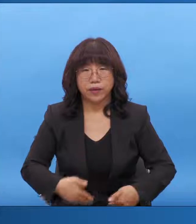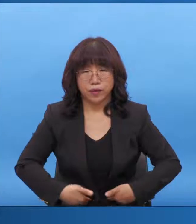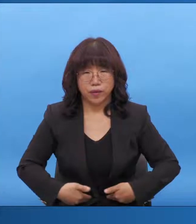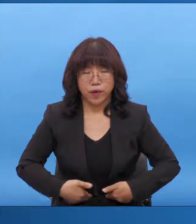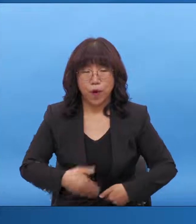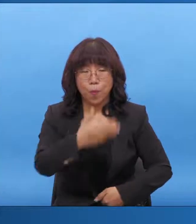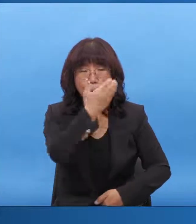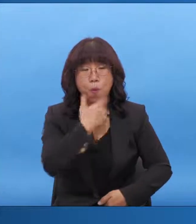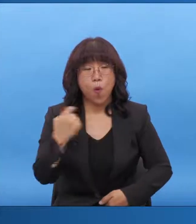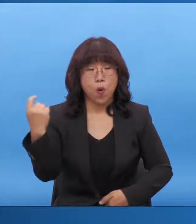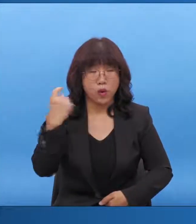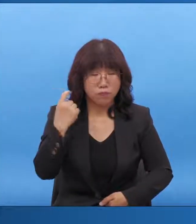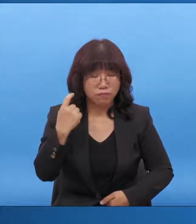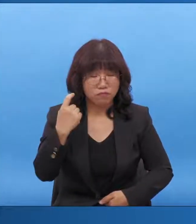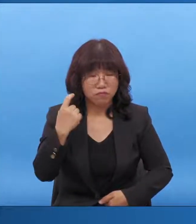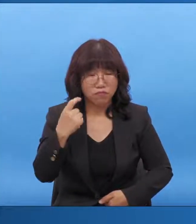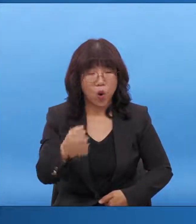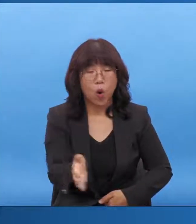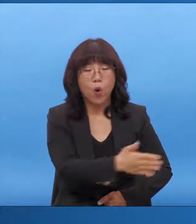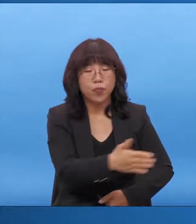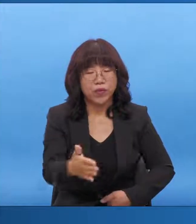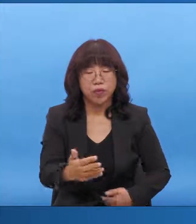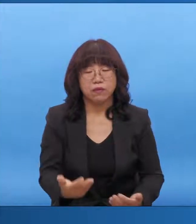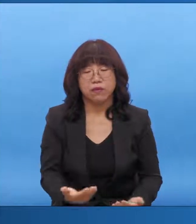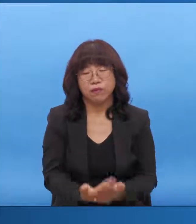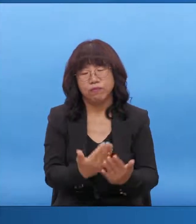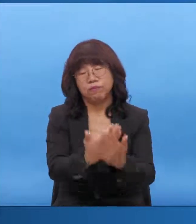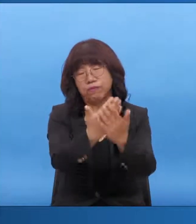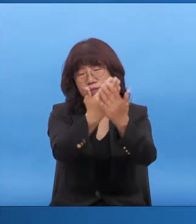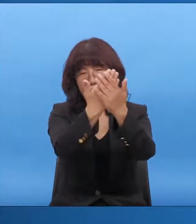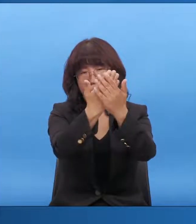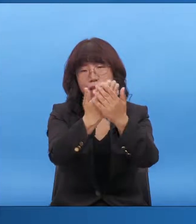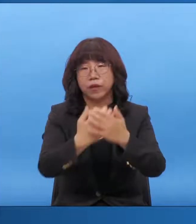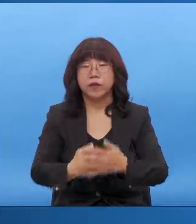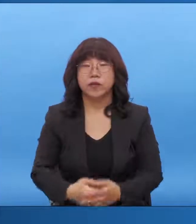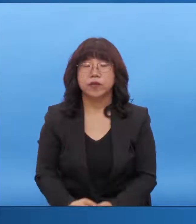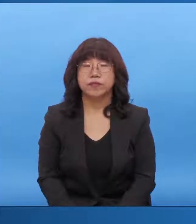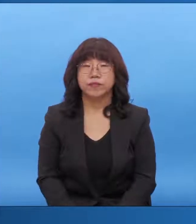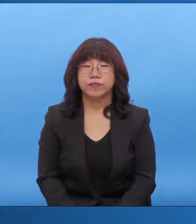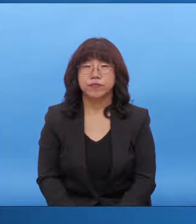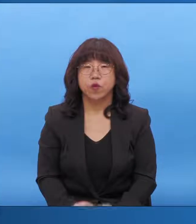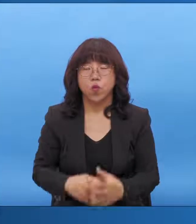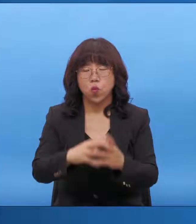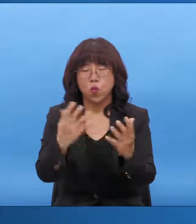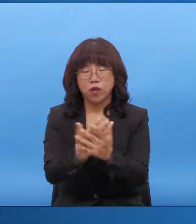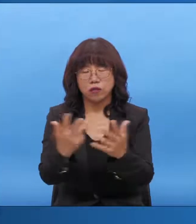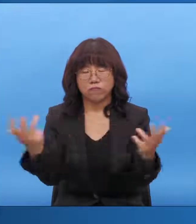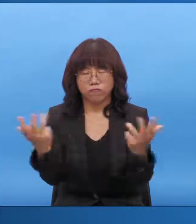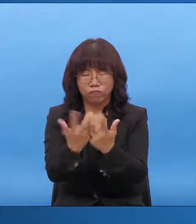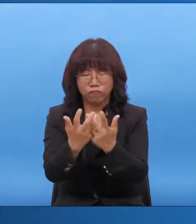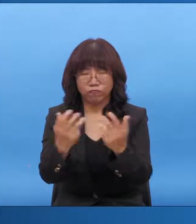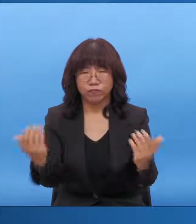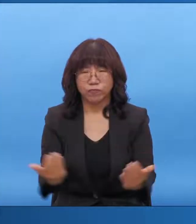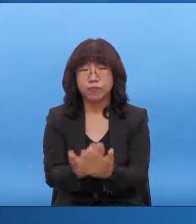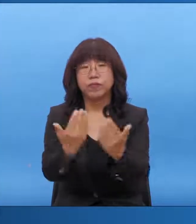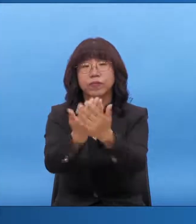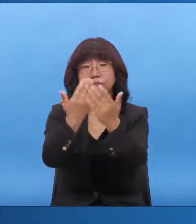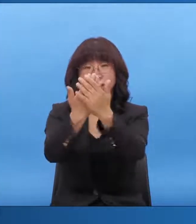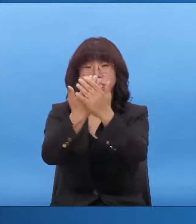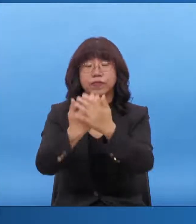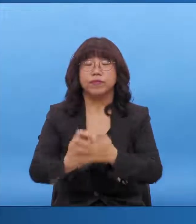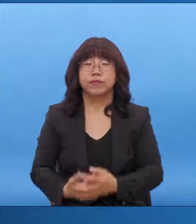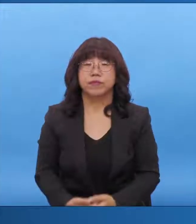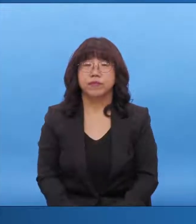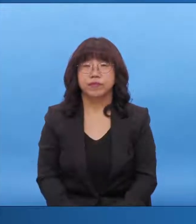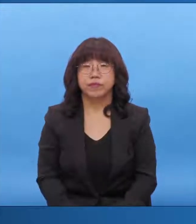번성 일어난 It 겁니다. was increasing in number that was without the gospel. 어마어마하게 번성된데요. 복음 없는 번성.